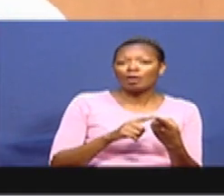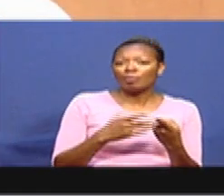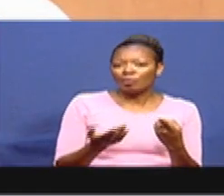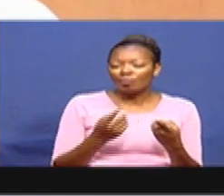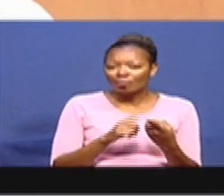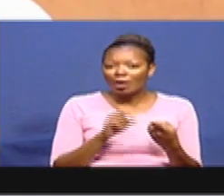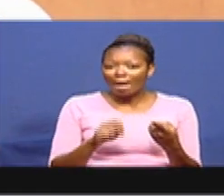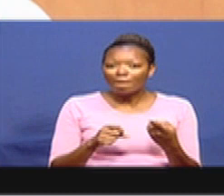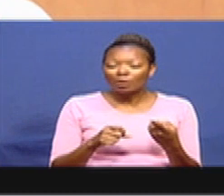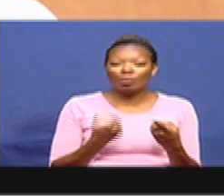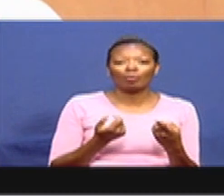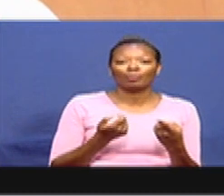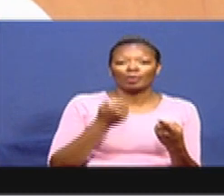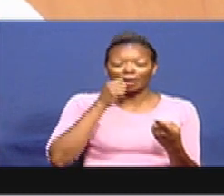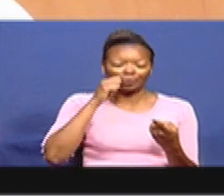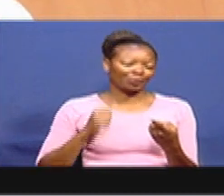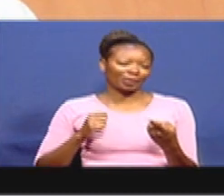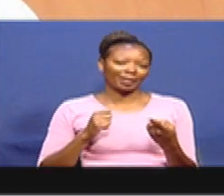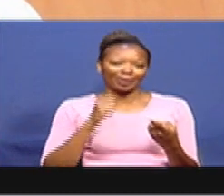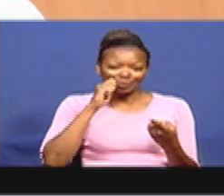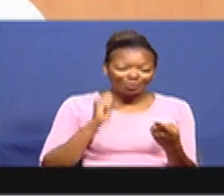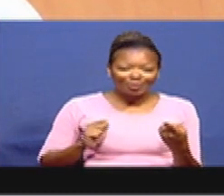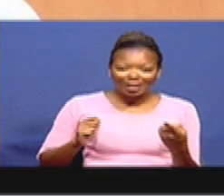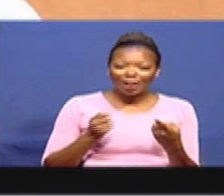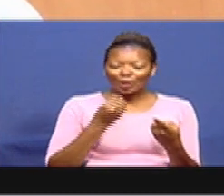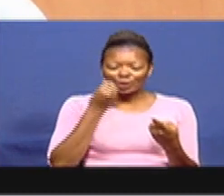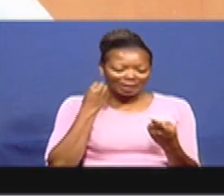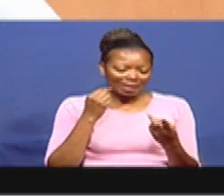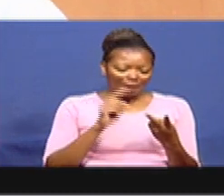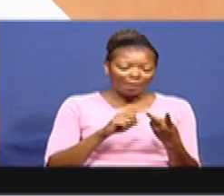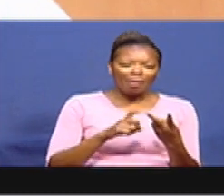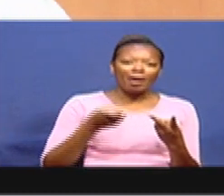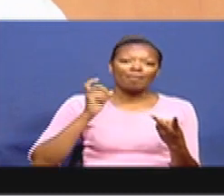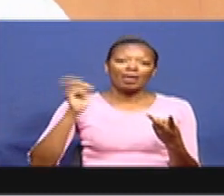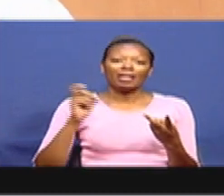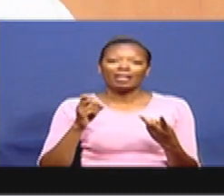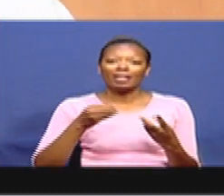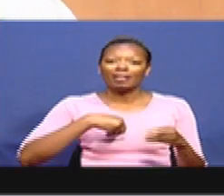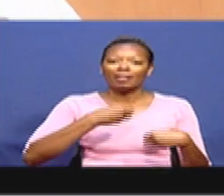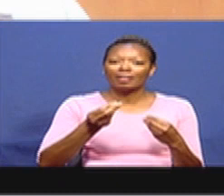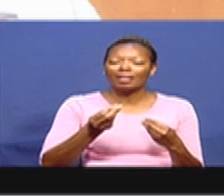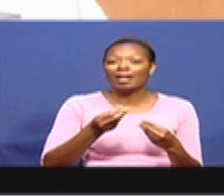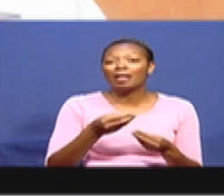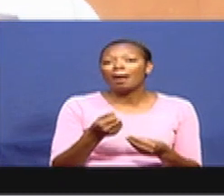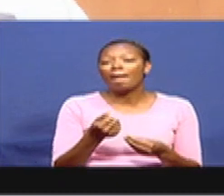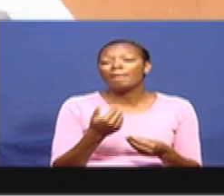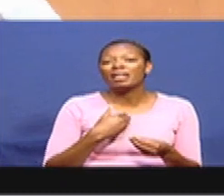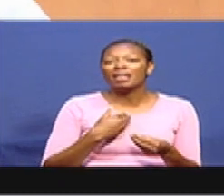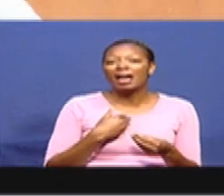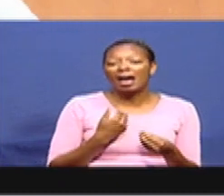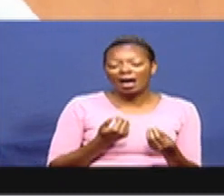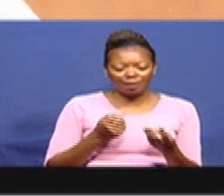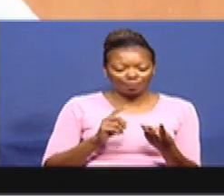kuwa mboga. Kitu ya kwanza, mayai iko, unaweza pata uzo, upate pesa. Kitu mbili, nyingine. Kama